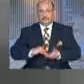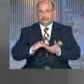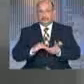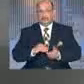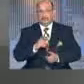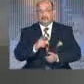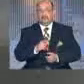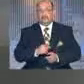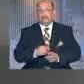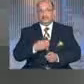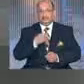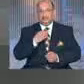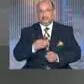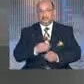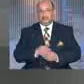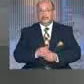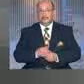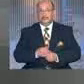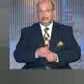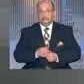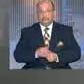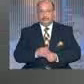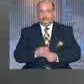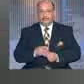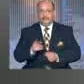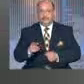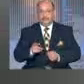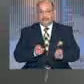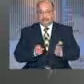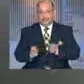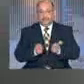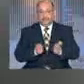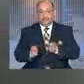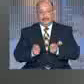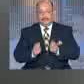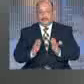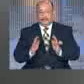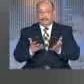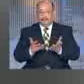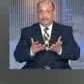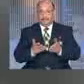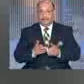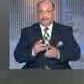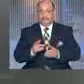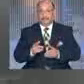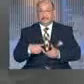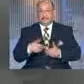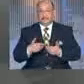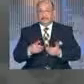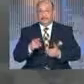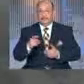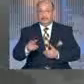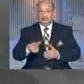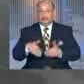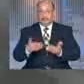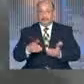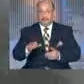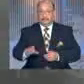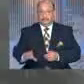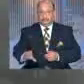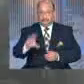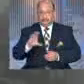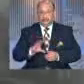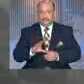فورماسيون صغيرة اللي عرفنا فيها معناها دراسة المشروع، وان شاء الله يكون مشروعنا حاجة باهية، وان شاء الله الانسان معناها يبدا حياته